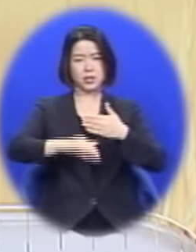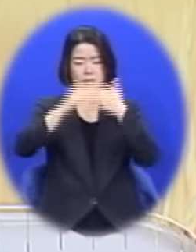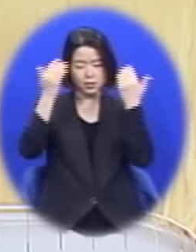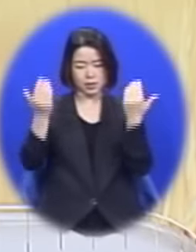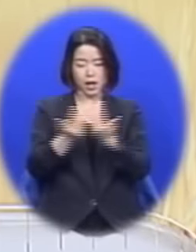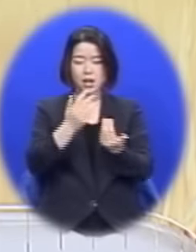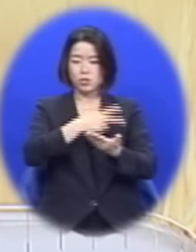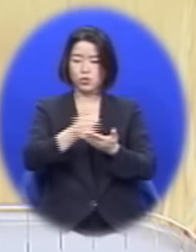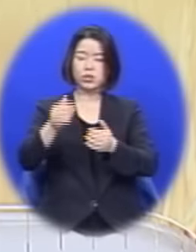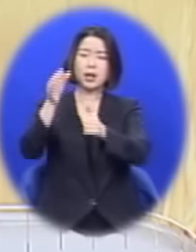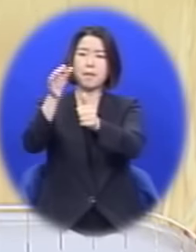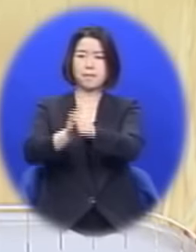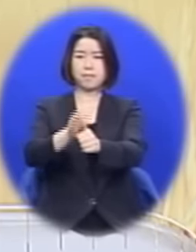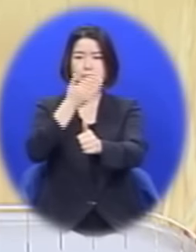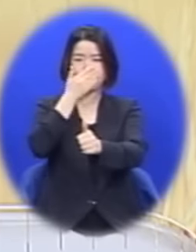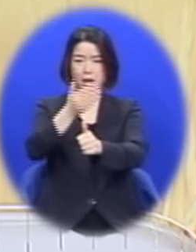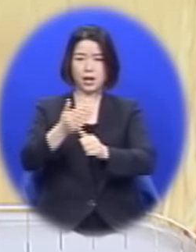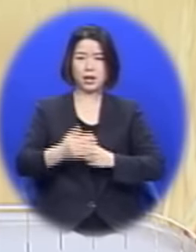주님께 맡길 수 있습니다.